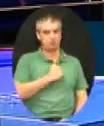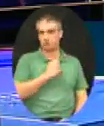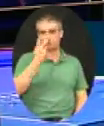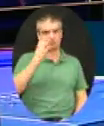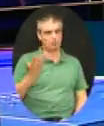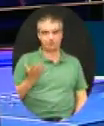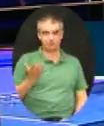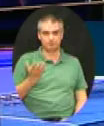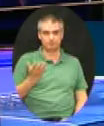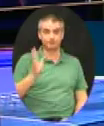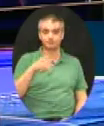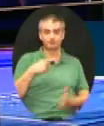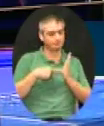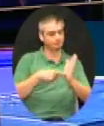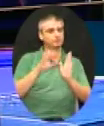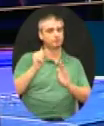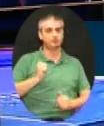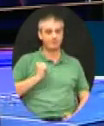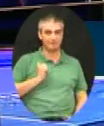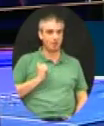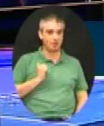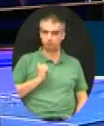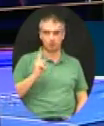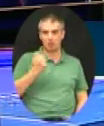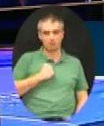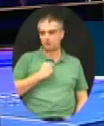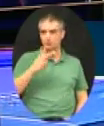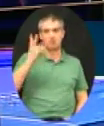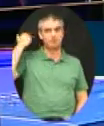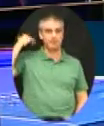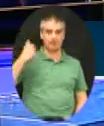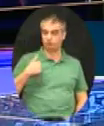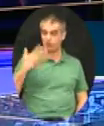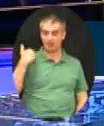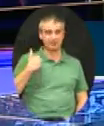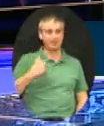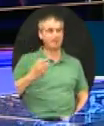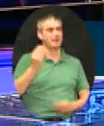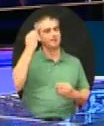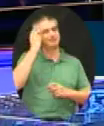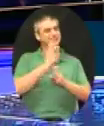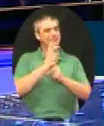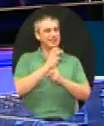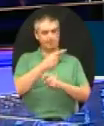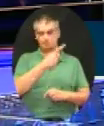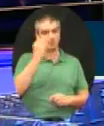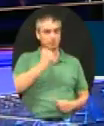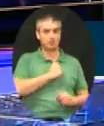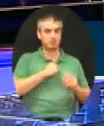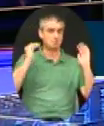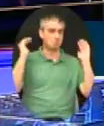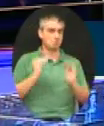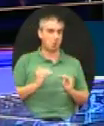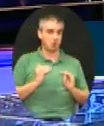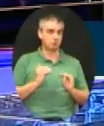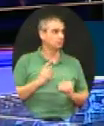יותר. גם הפרסיה של הצבא הוא לא יותר דתי מאשר בעבר. כשאני הייתי בבה"ד 1 היו הרבה פחות דתיים.